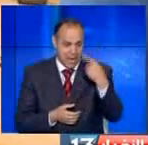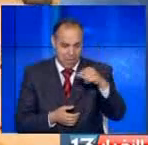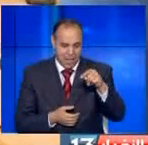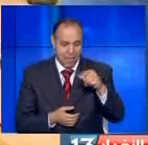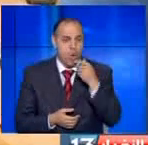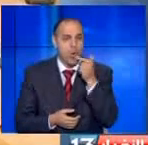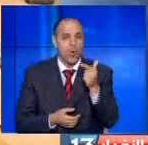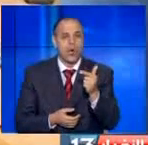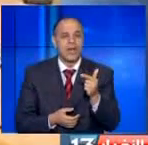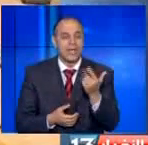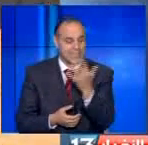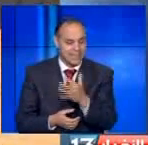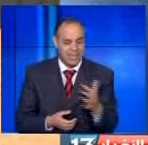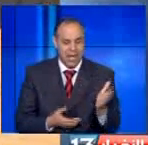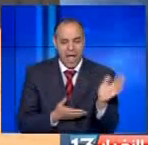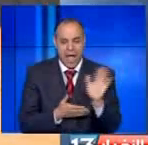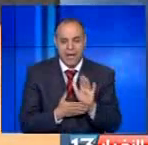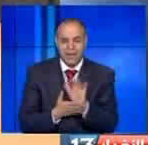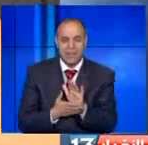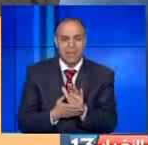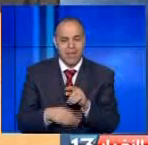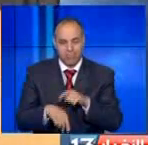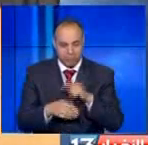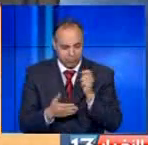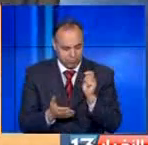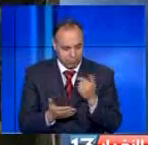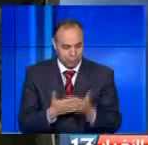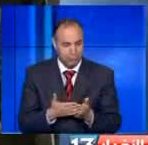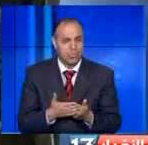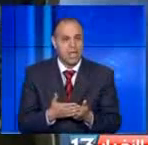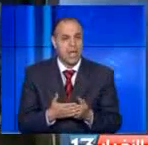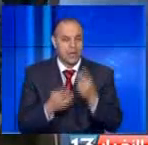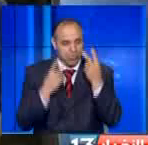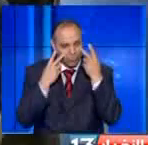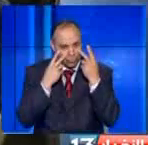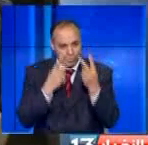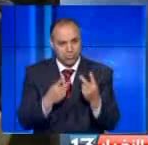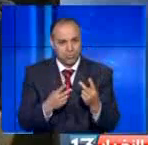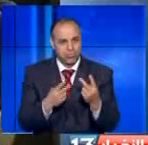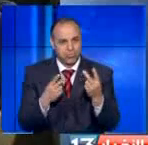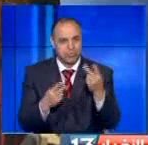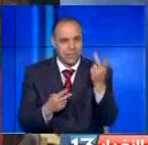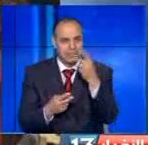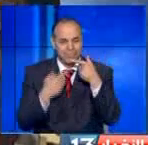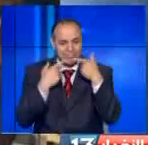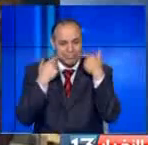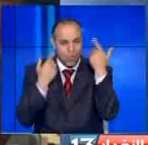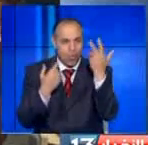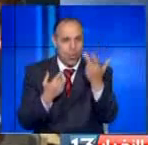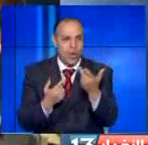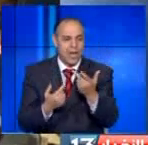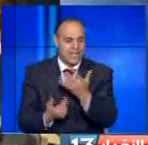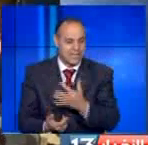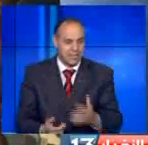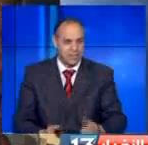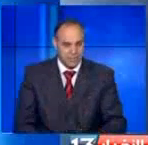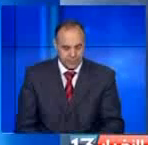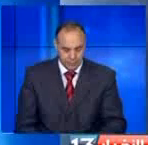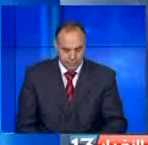4 أيام عدد من الأطفال سيكونون على موعد مع عروض فرجوية لرسم الابتسامة على وجوههم.